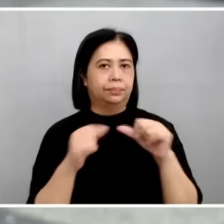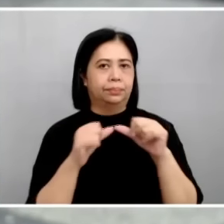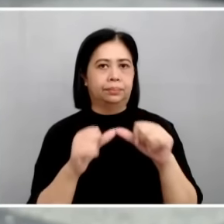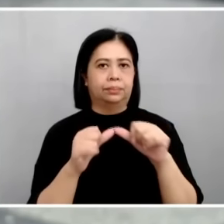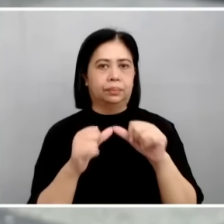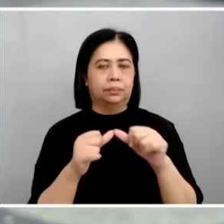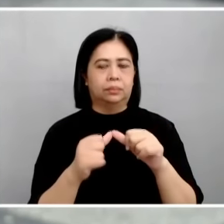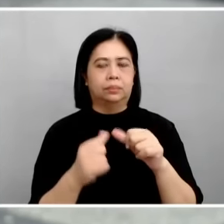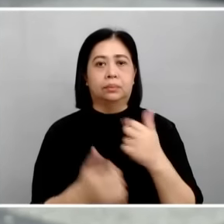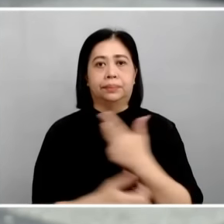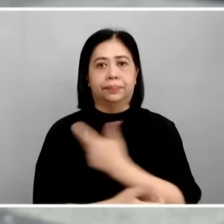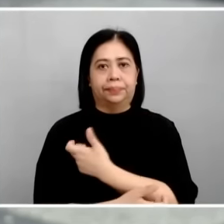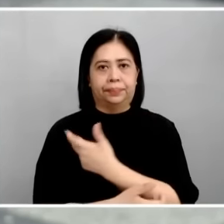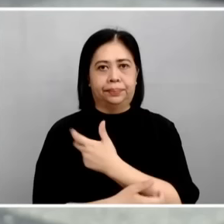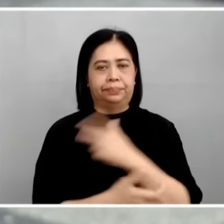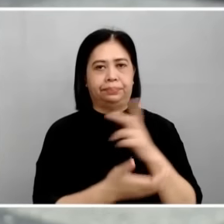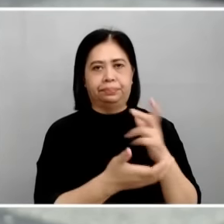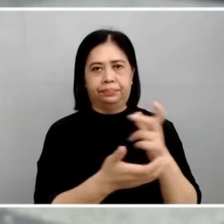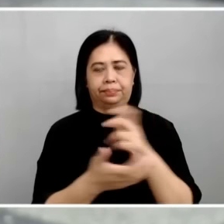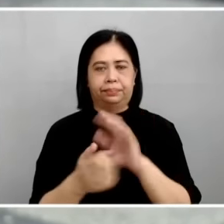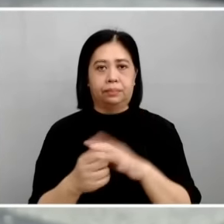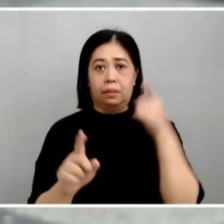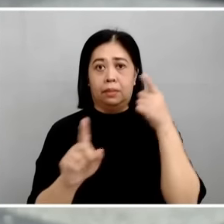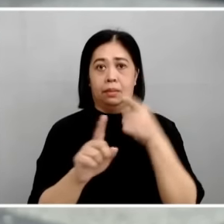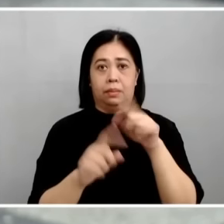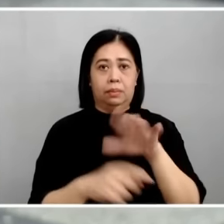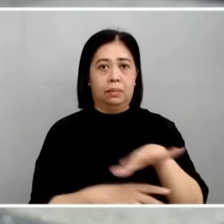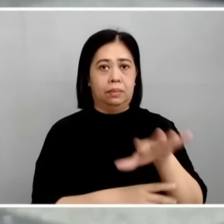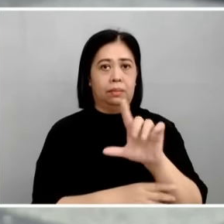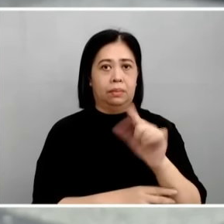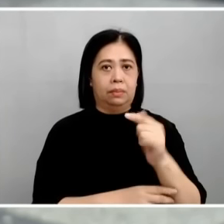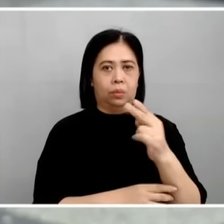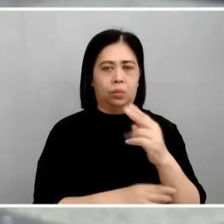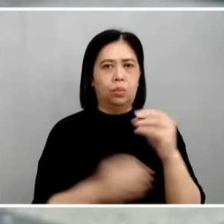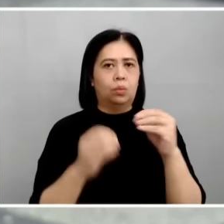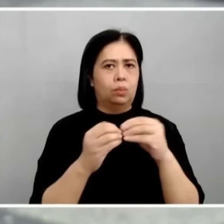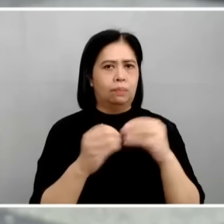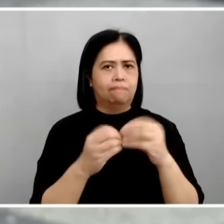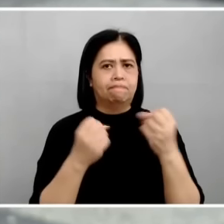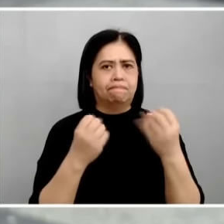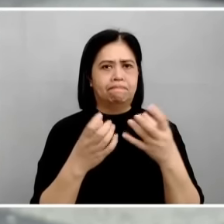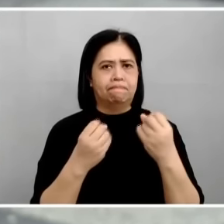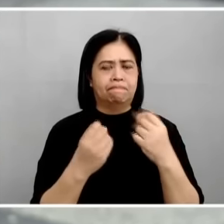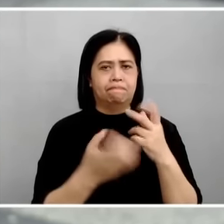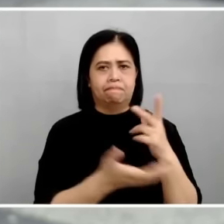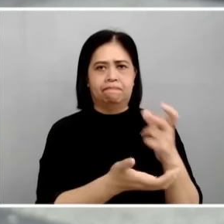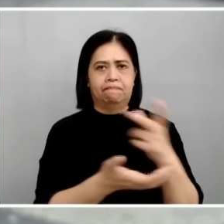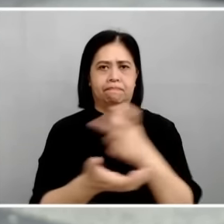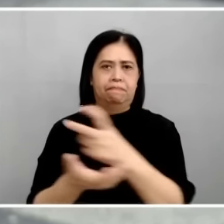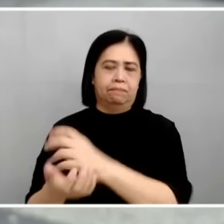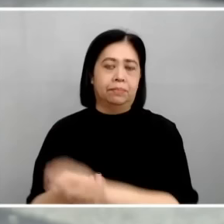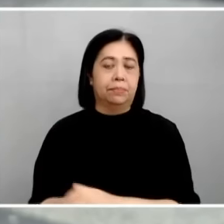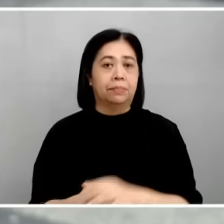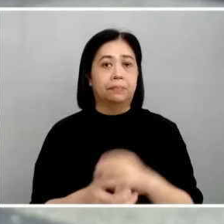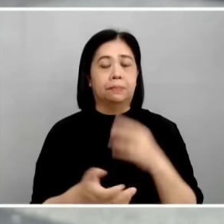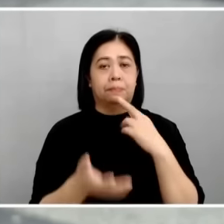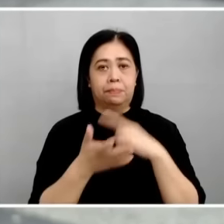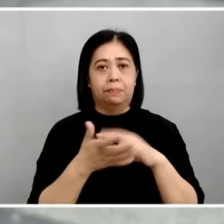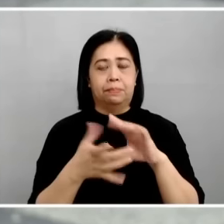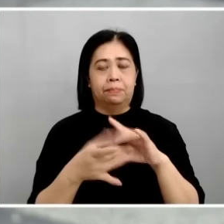COVID-19 vaccination. Target ngayon ng mga LGU, mas marami pa ang mapakunahan. Nagpapatrol,